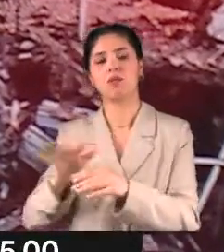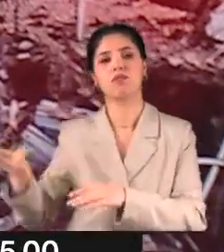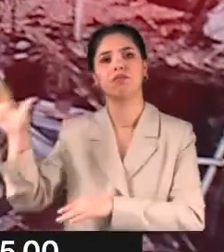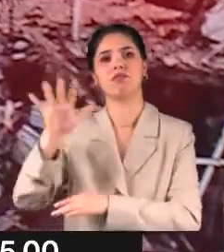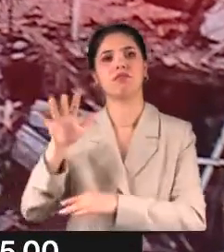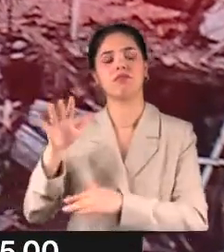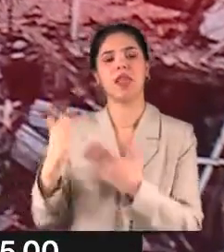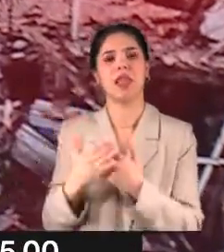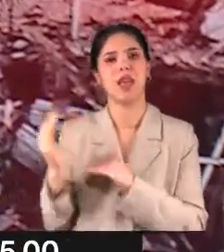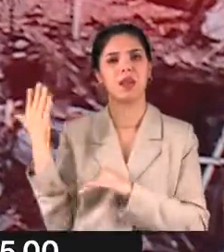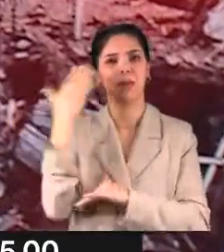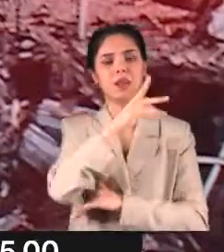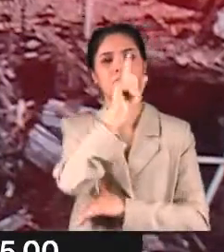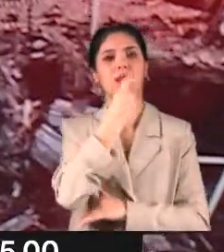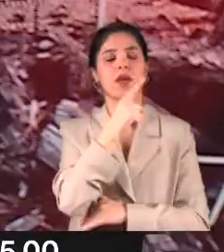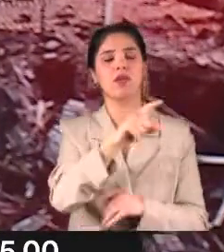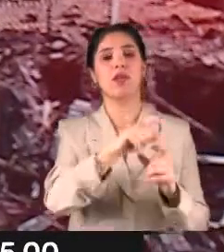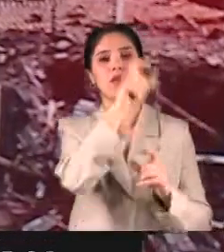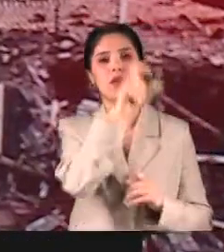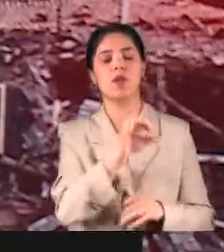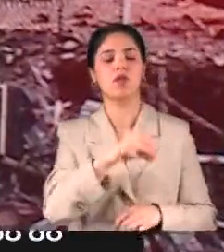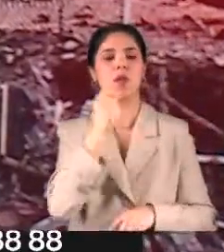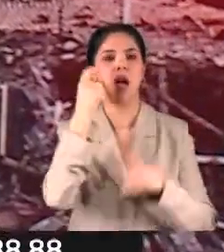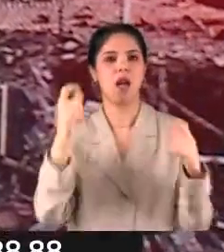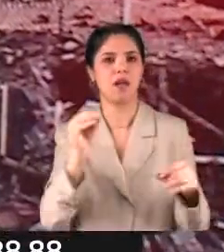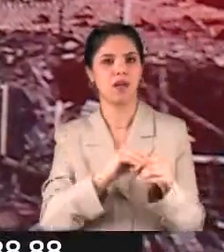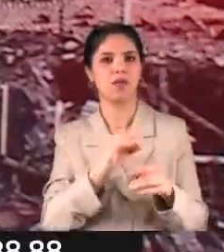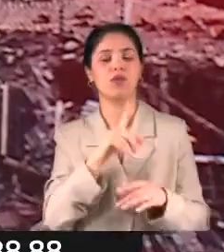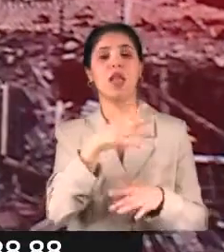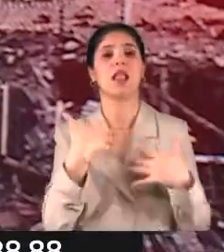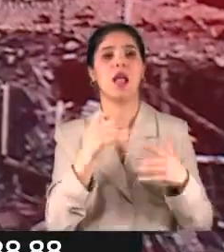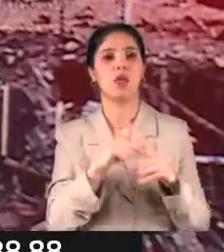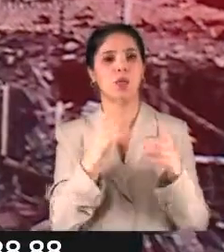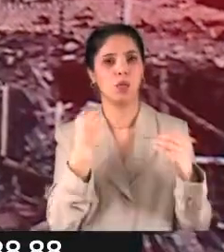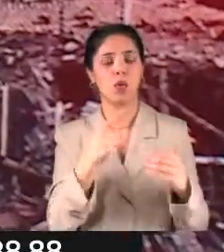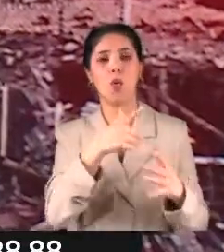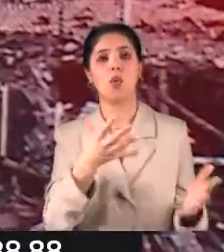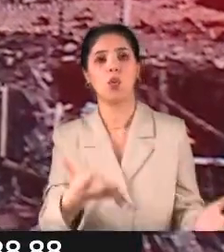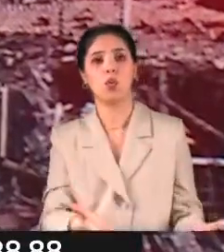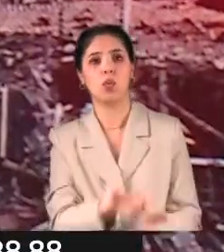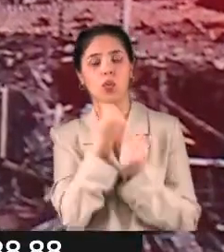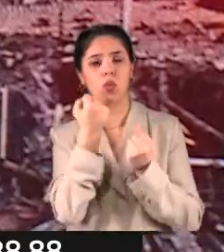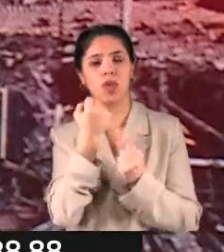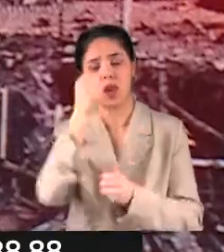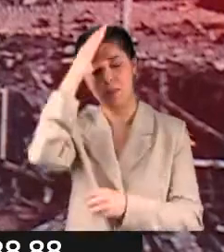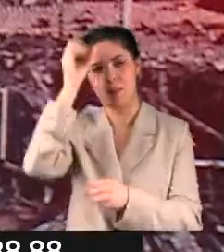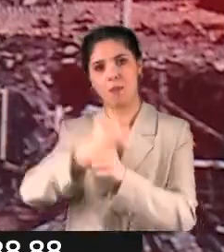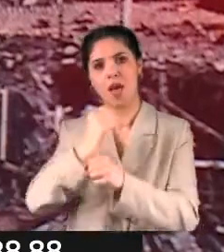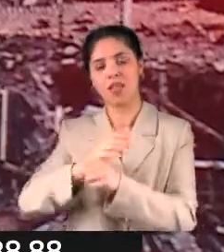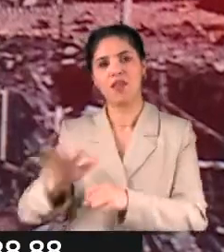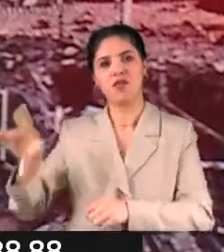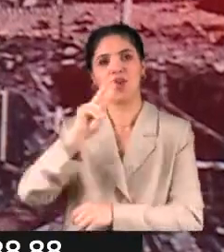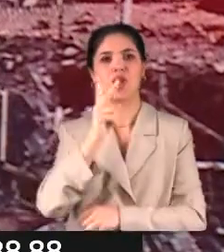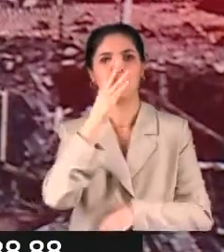yetişmişti. 19 yaşındaki Songül şimdi Ankara'da. Sağlık durumu iyiye gidiyor. Genç kızı karanlıktan çekip çıkaran gözü kara madenciler ona bir sürpriz